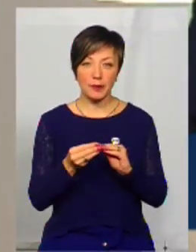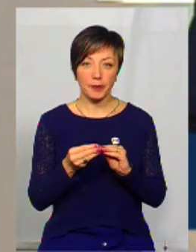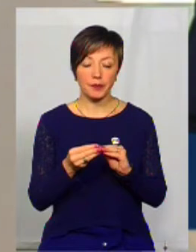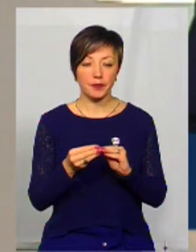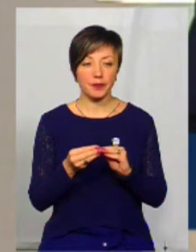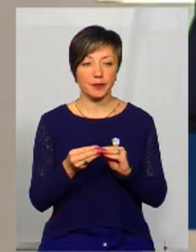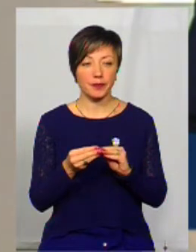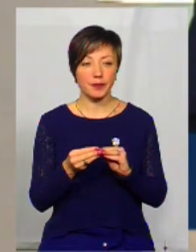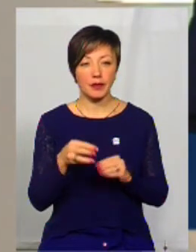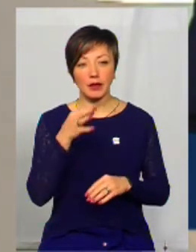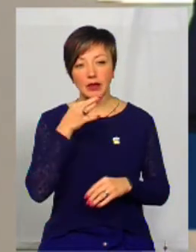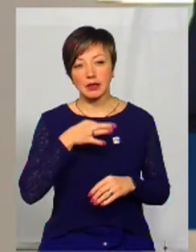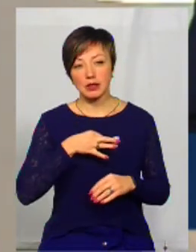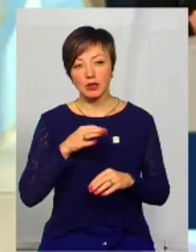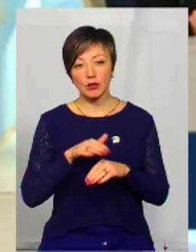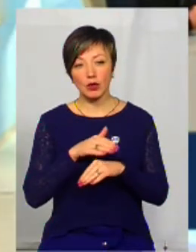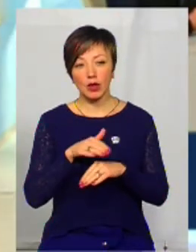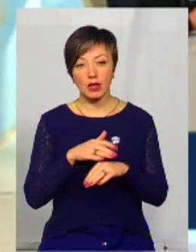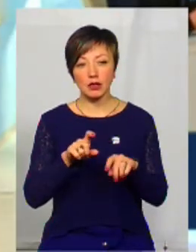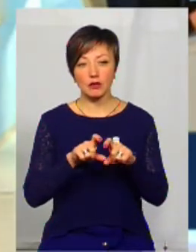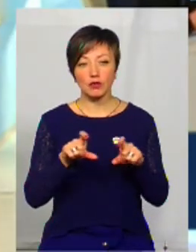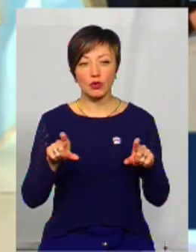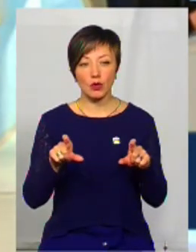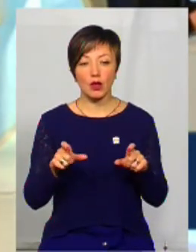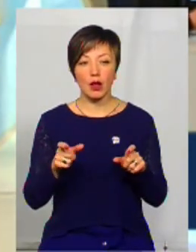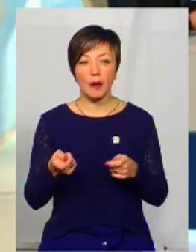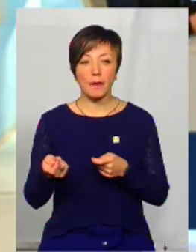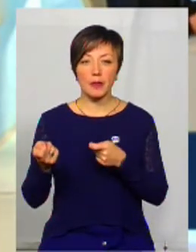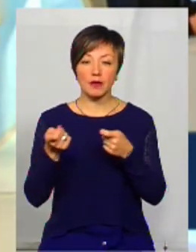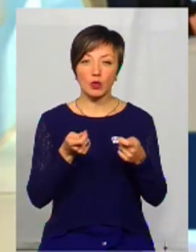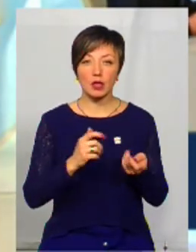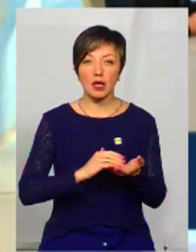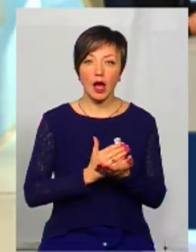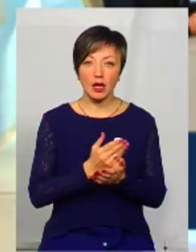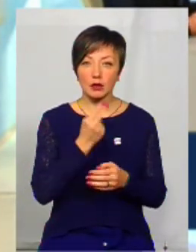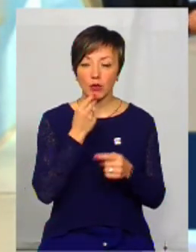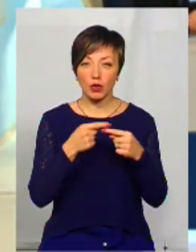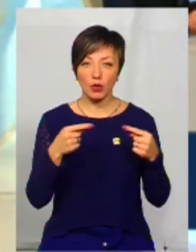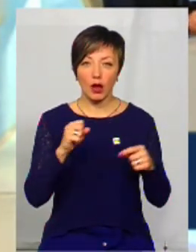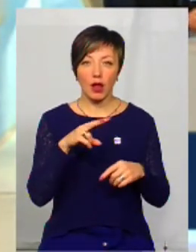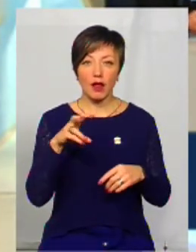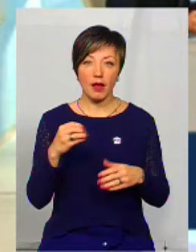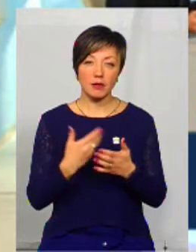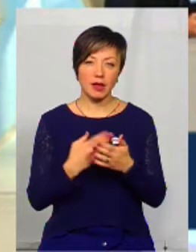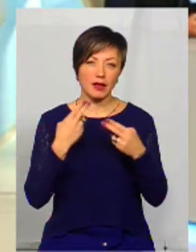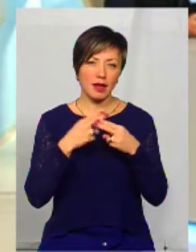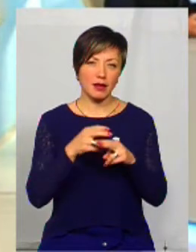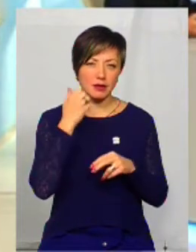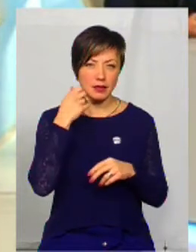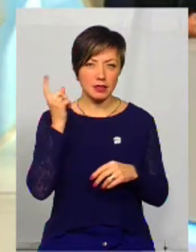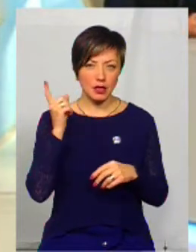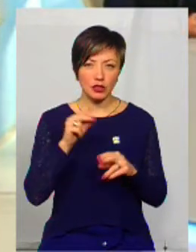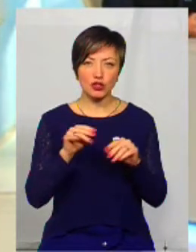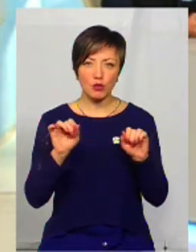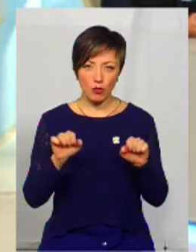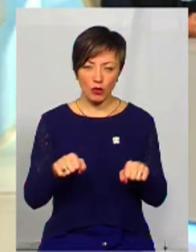досліджень. Скажіть, будь ласка, якщо, ну, скажу так, в школу приводять якісні продукти, але техніка там, наприклад, застаріла.